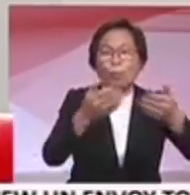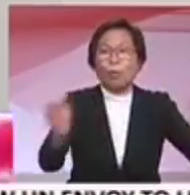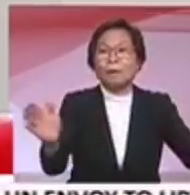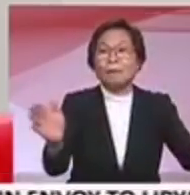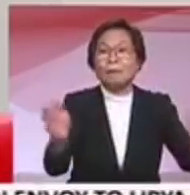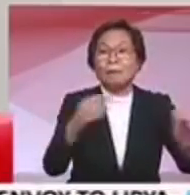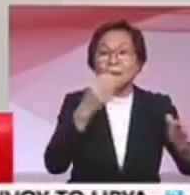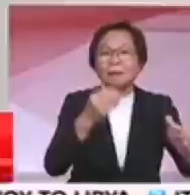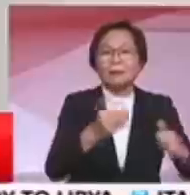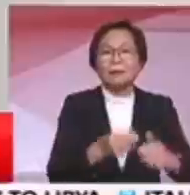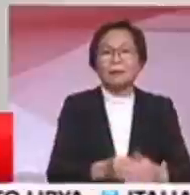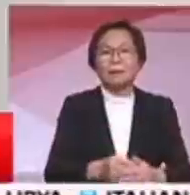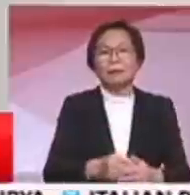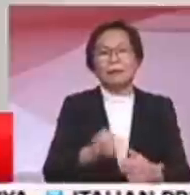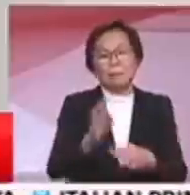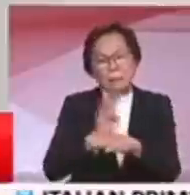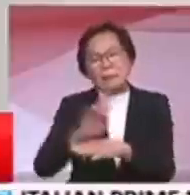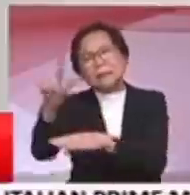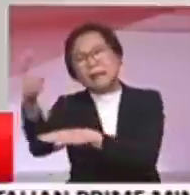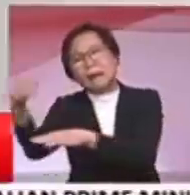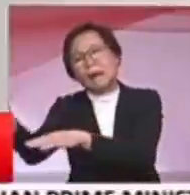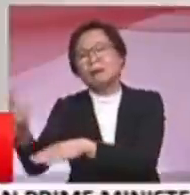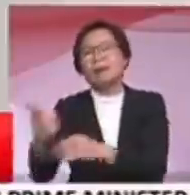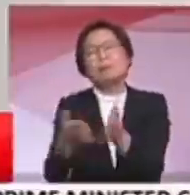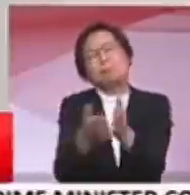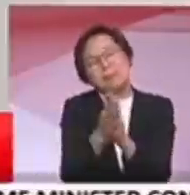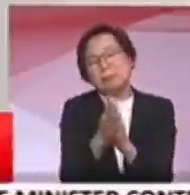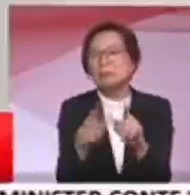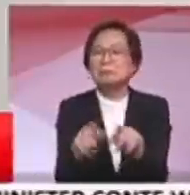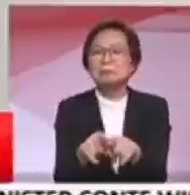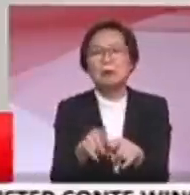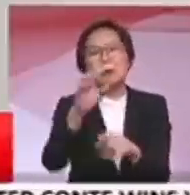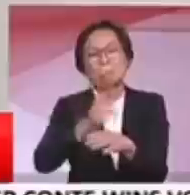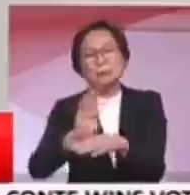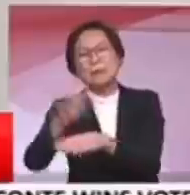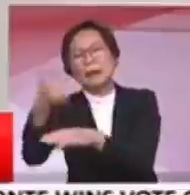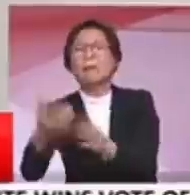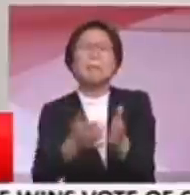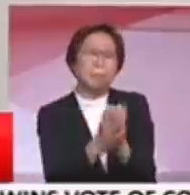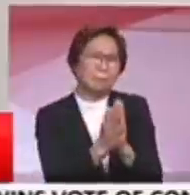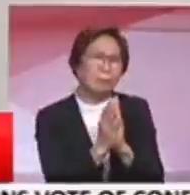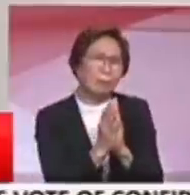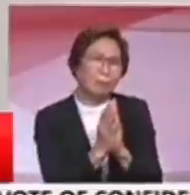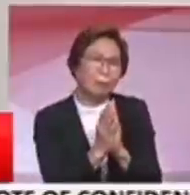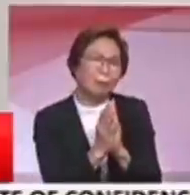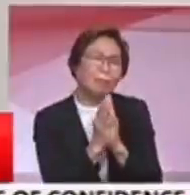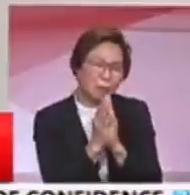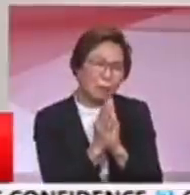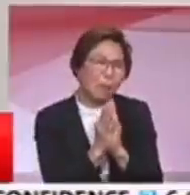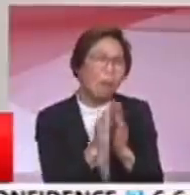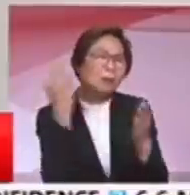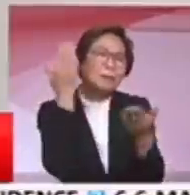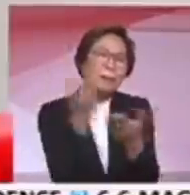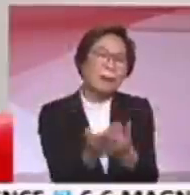maka operasi-operasi lain juga akan meminta supaya mereka juga dibenarkan beroperasi sehingga